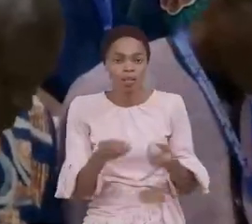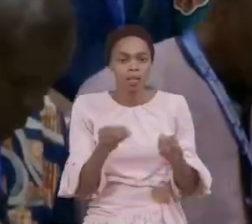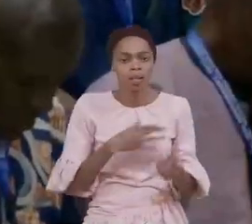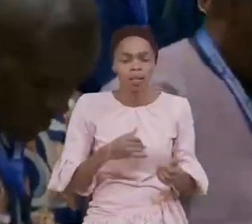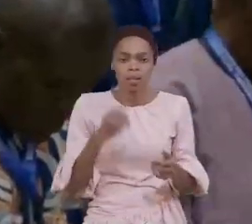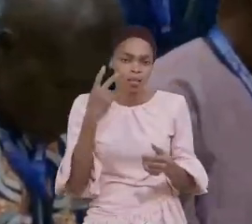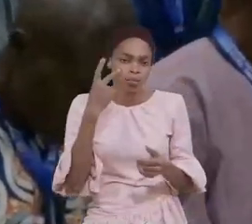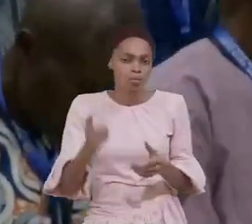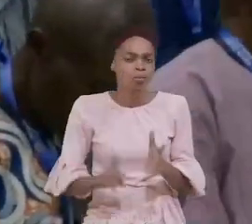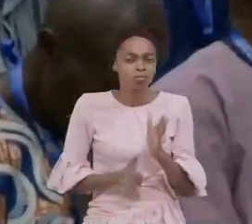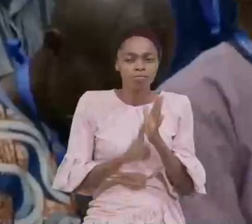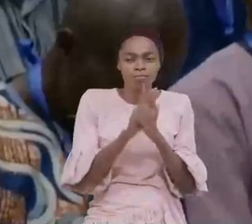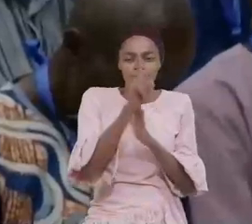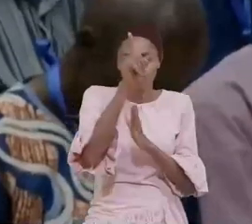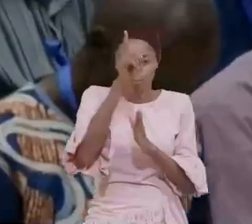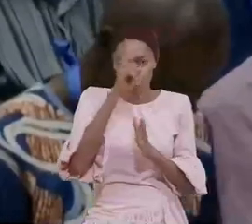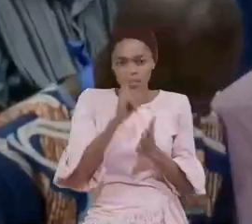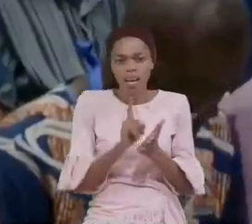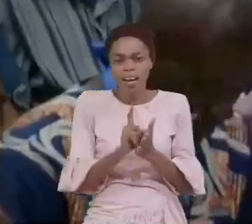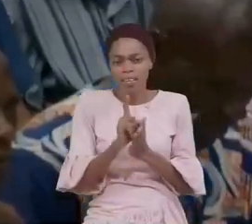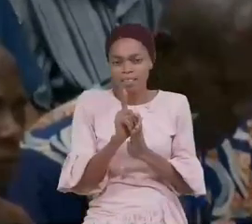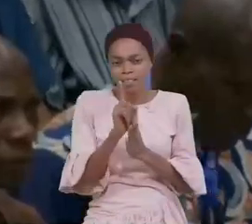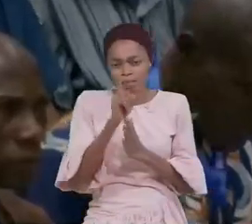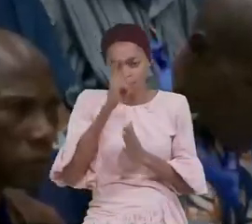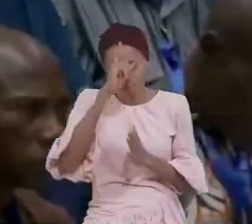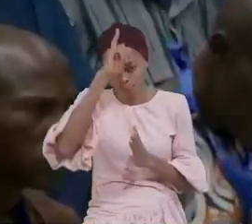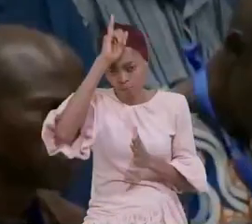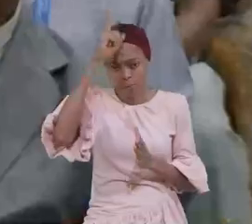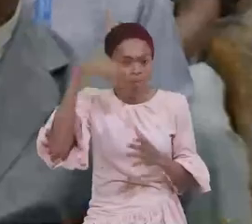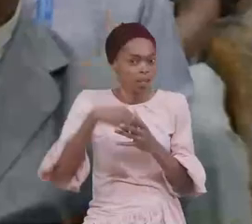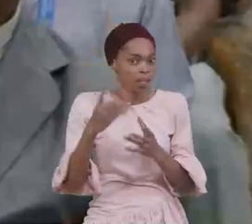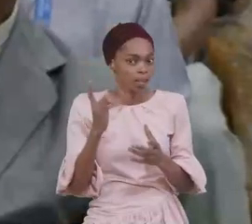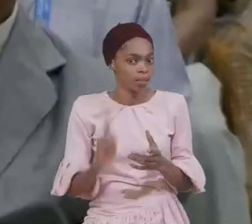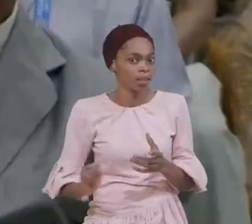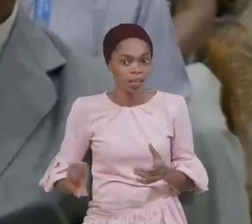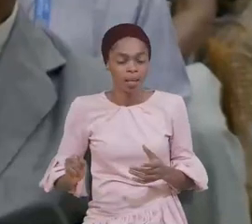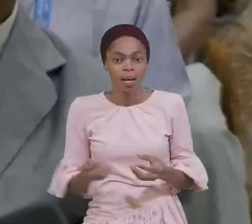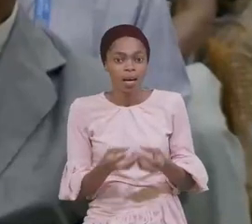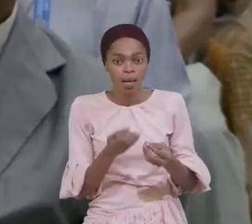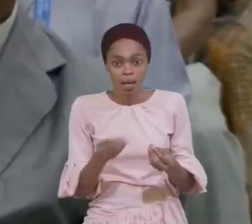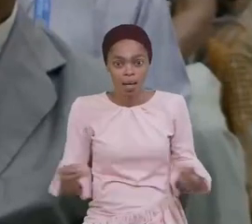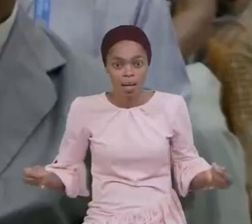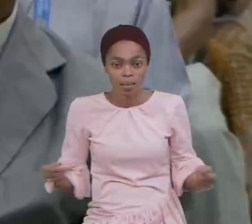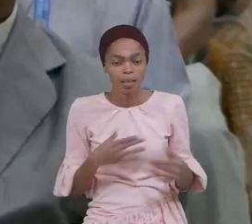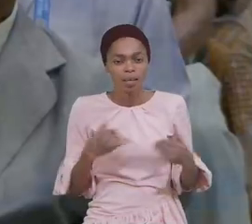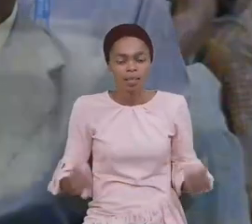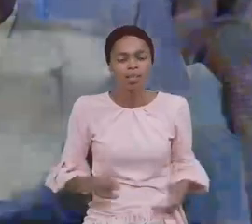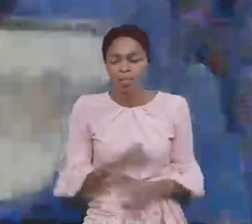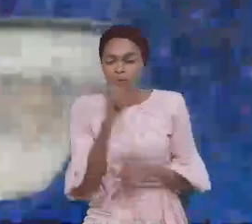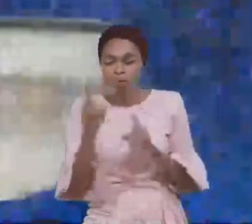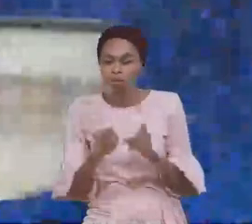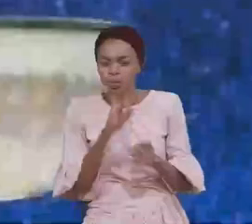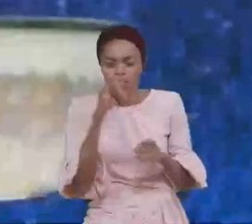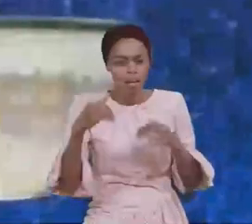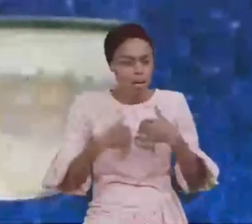mesure de vaincre avec tous les géants dans le pays? Alors tous les géants sont-ils morts? Non, ils sont là. Le verset